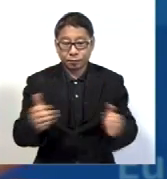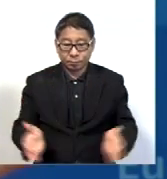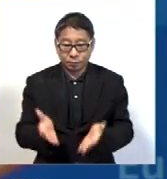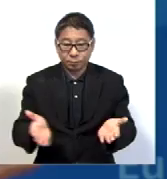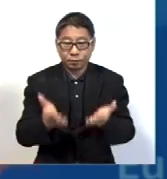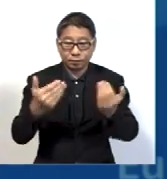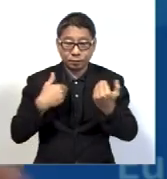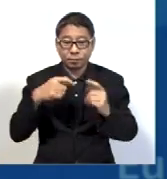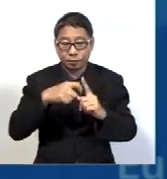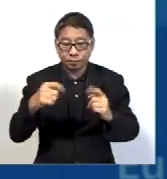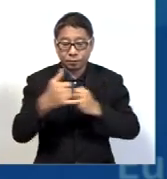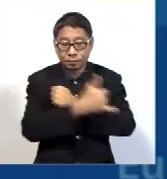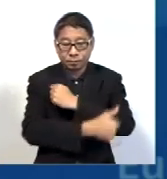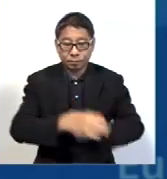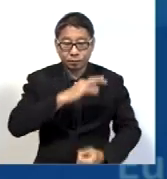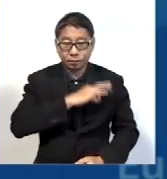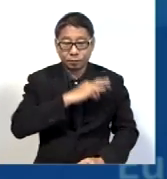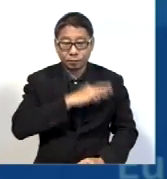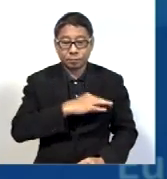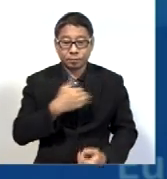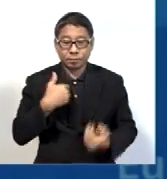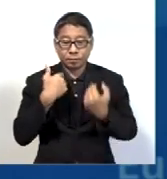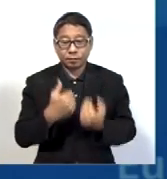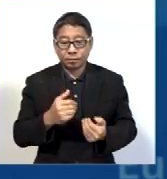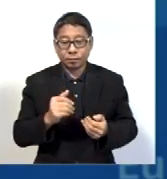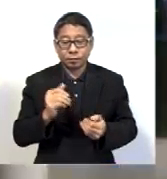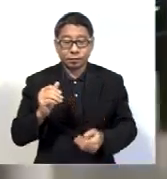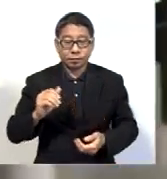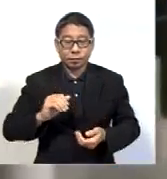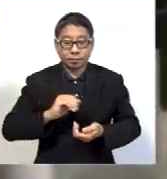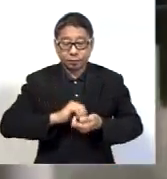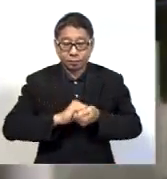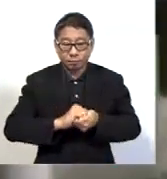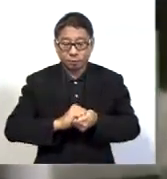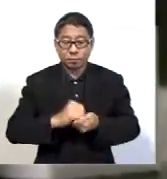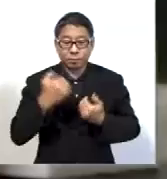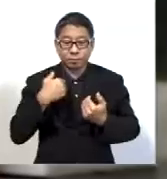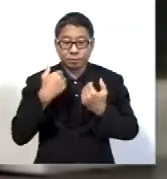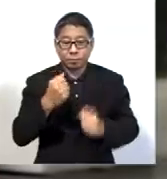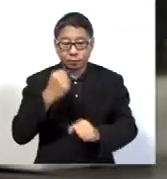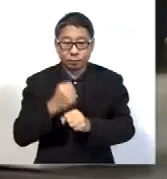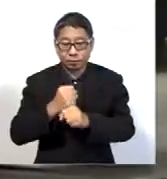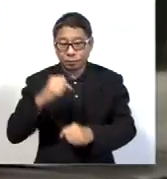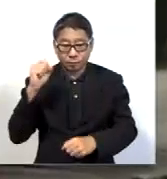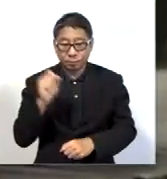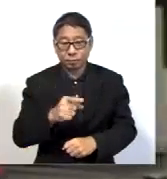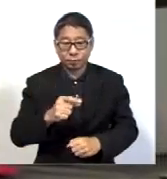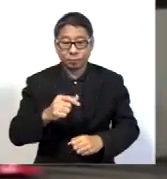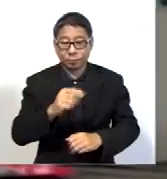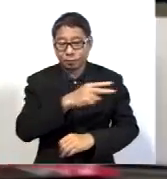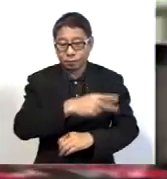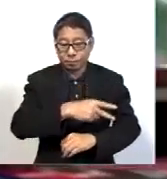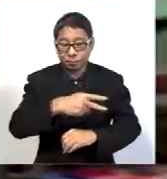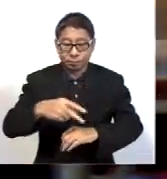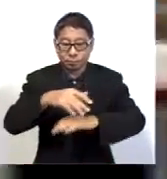อย่างท่วมท้นจากประเทศสมาชิกโดยแต่ละประเทศให้คำมั่นว่าจะเริ่มดำเนินการในทันทีขณะที่อังกฤษไม่